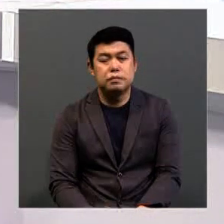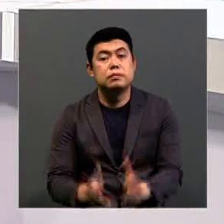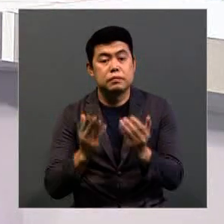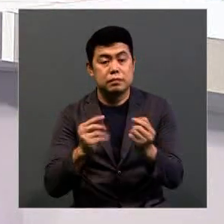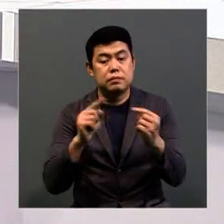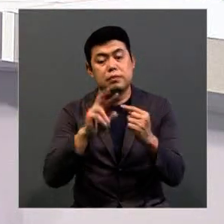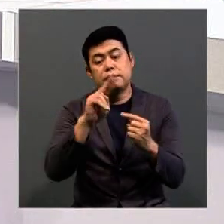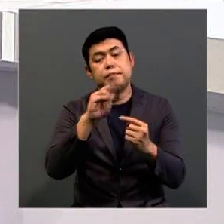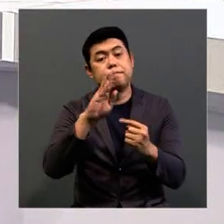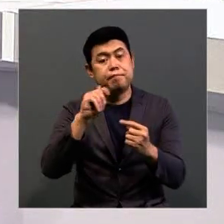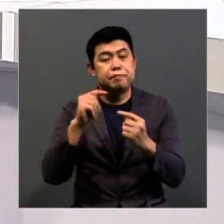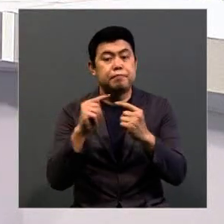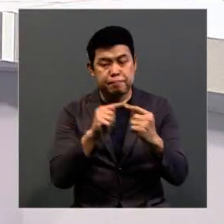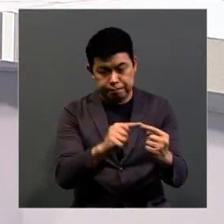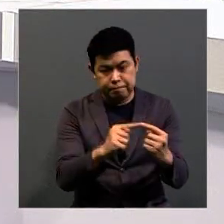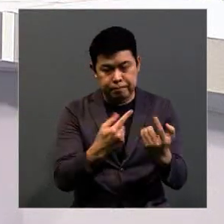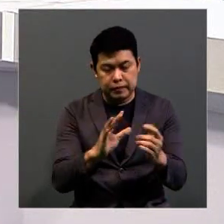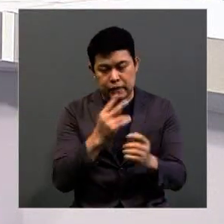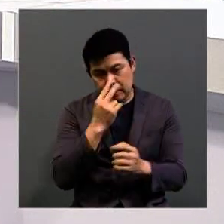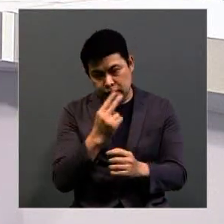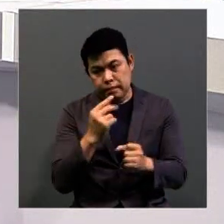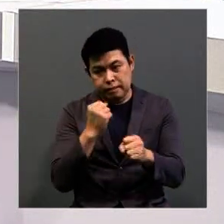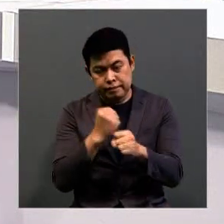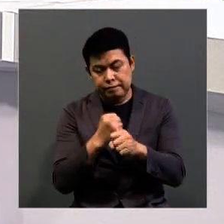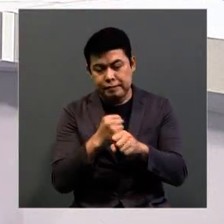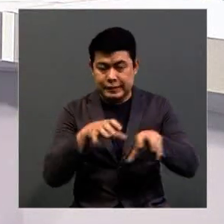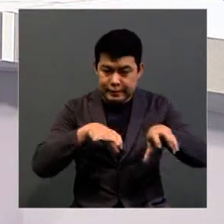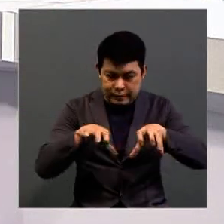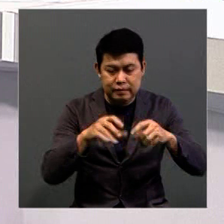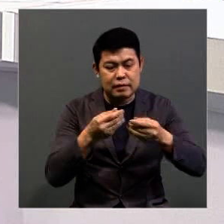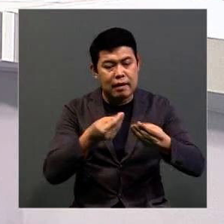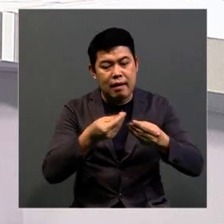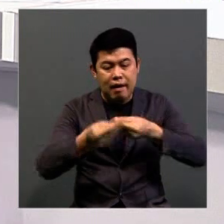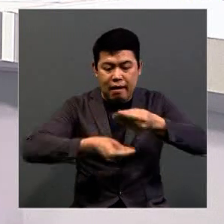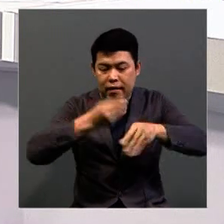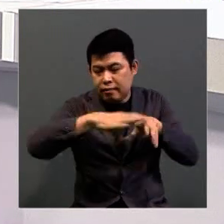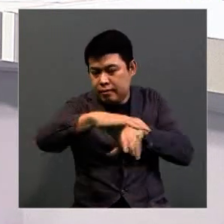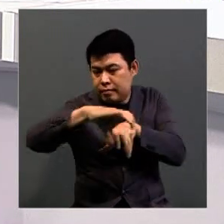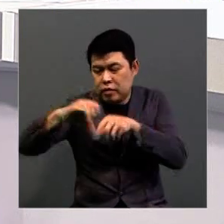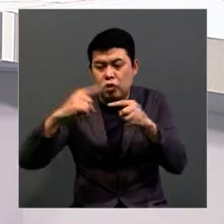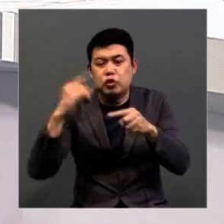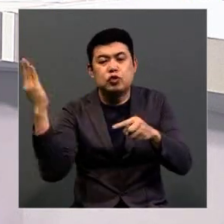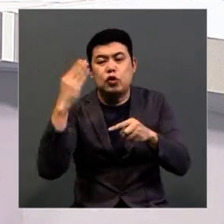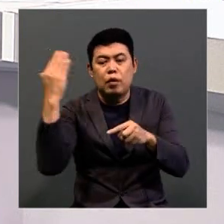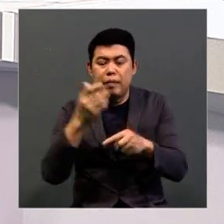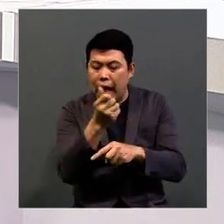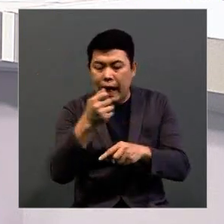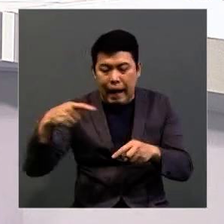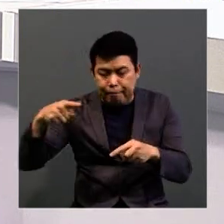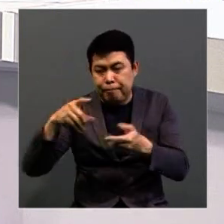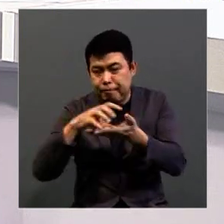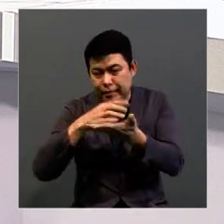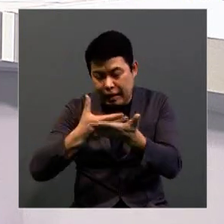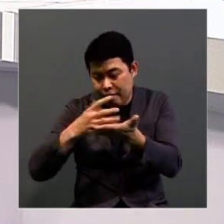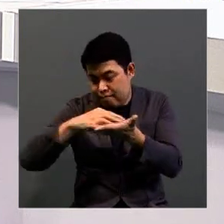กลับมาติดตาม nvt Newsกันต่อนะก่อนจะไปติดตามเรื่องของการจัดระเบียบครับแผงลอยย่านสีลมเรื่องของ Appที่ดูดเงินนะช่วง